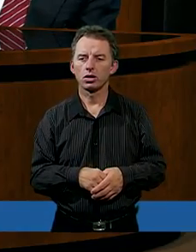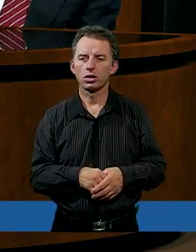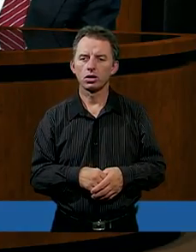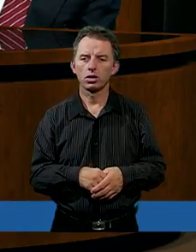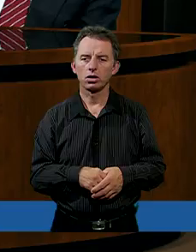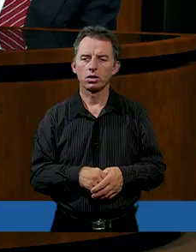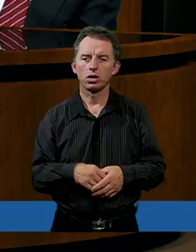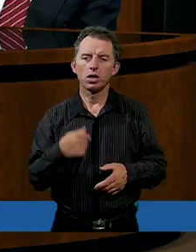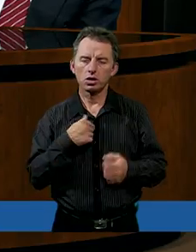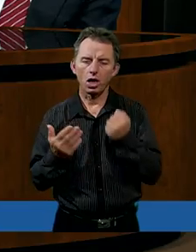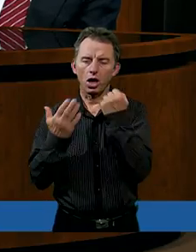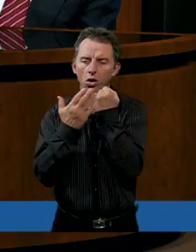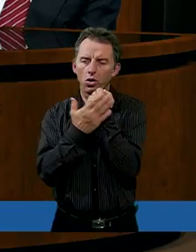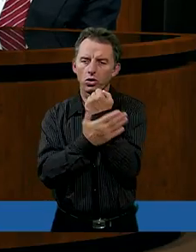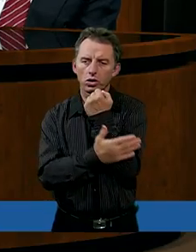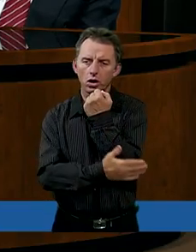Ja ostatnio